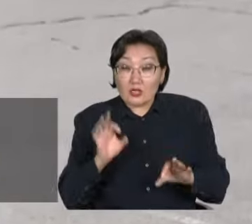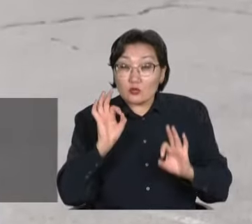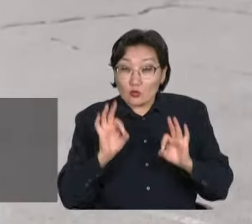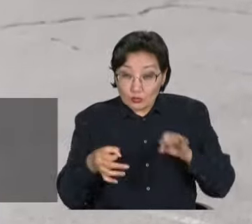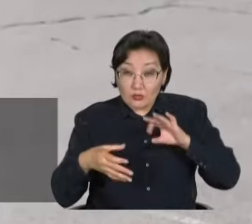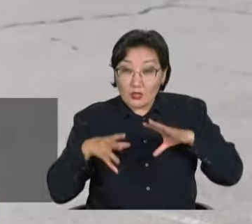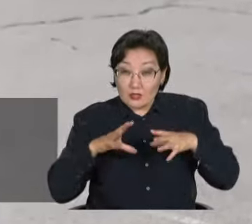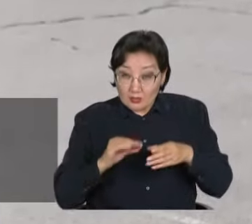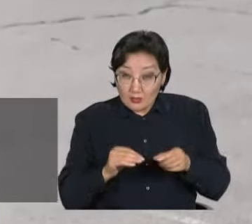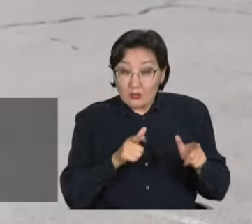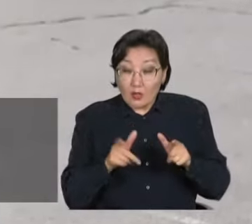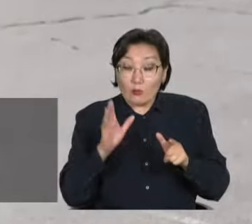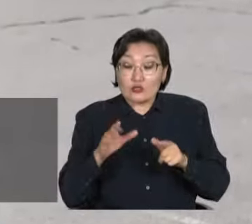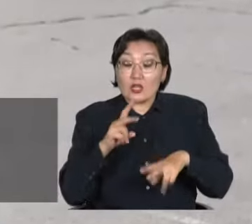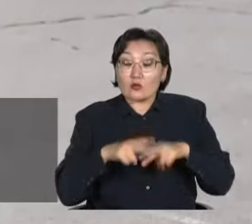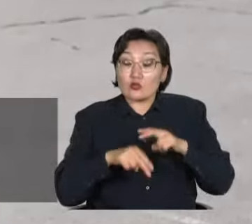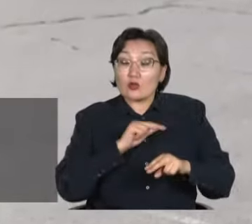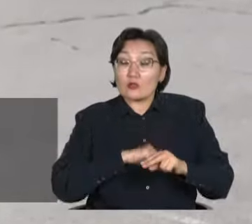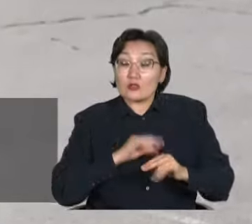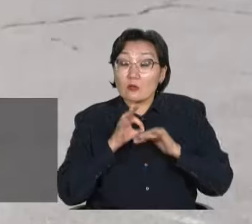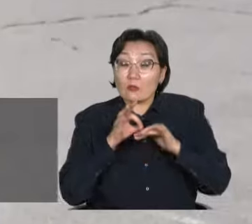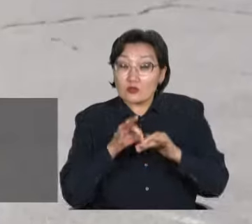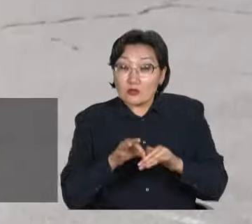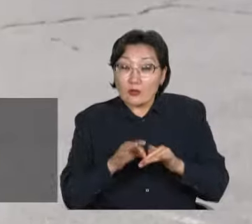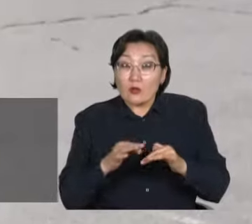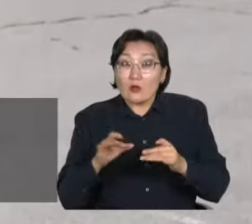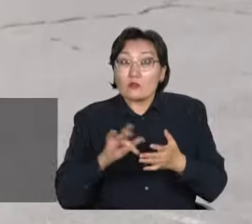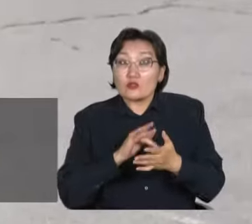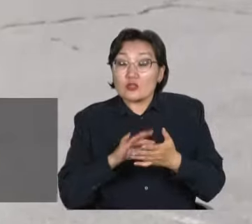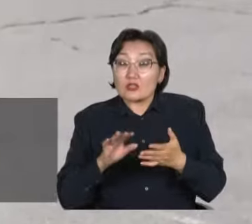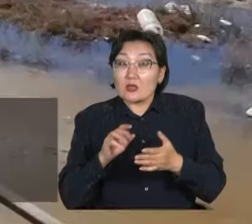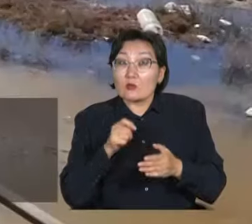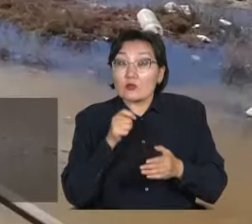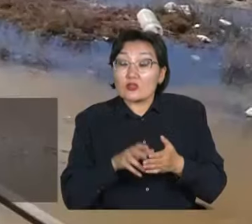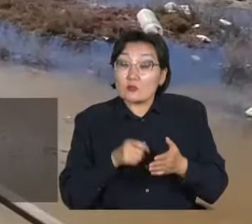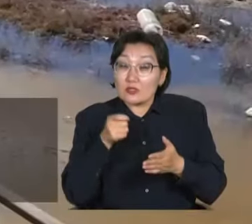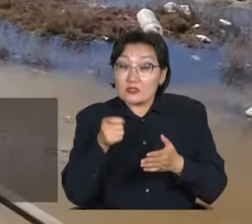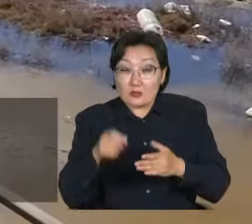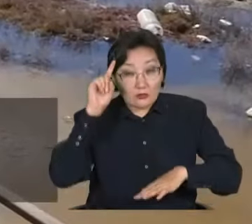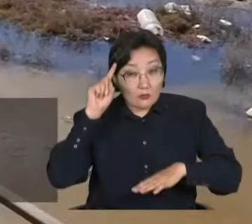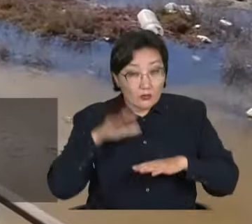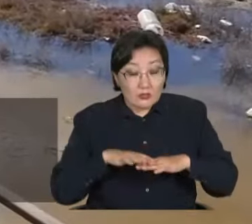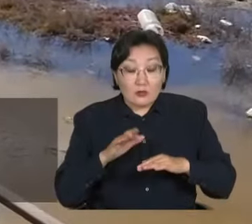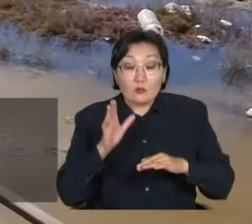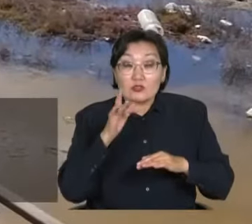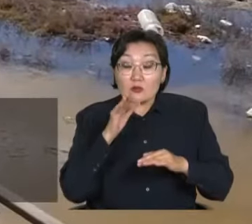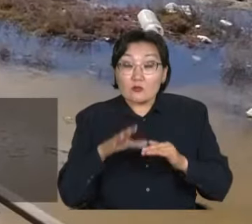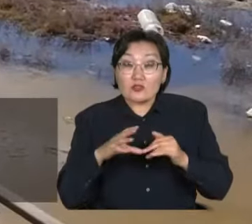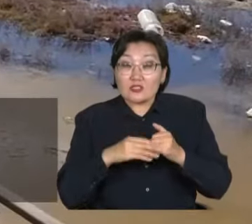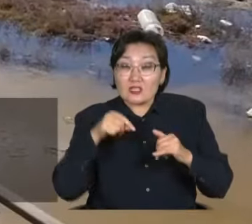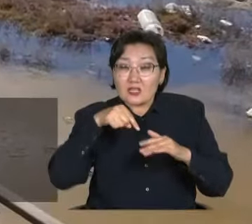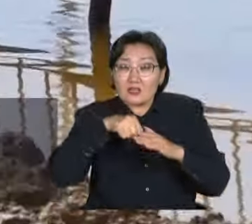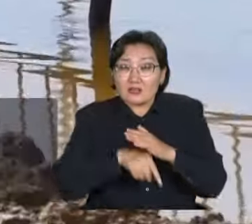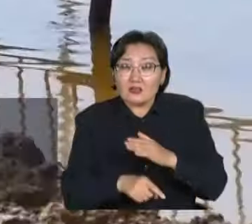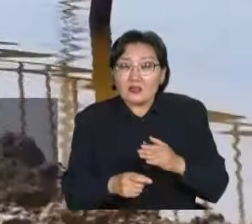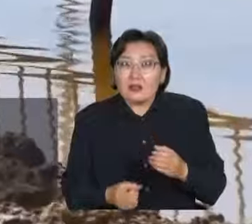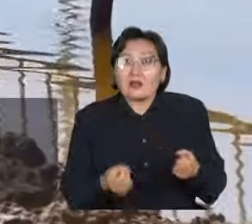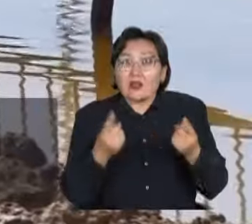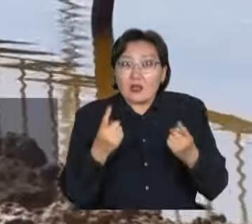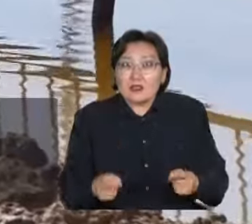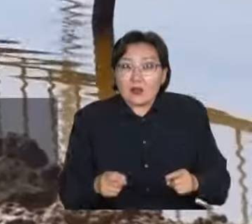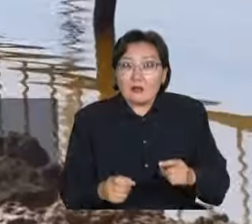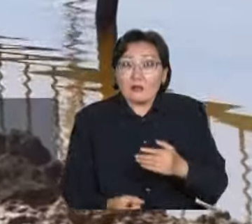біз құрылыс жұмыстарын жүргізуге бюджеттік өтінім береміз. Әкімдік алдағы уақытта жерасты суының қайдан шығып жатқан анықтап,